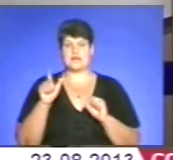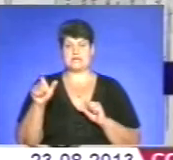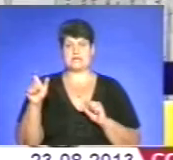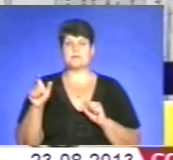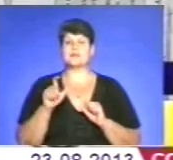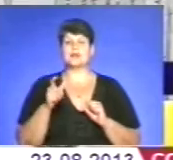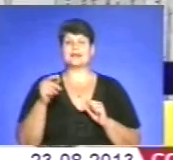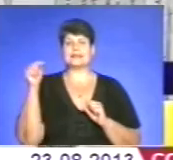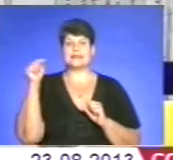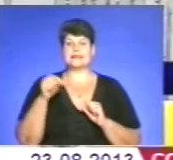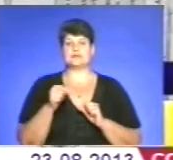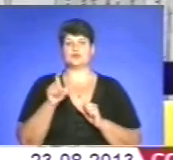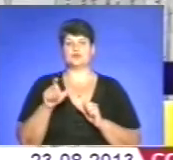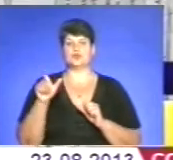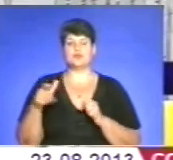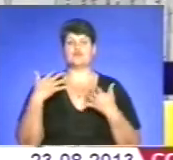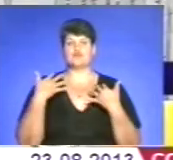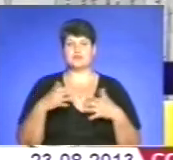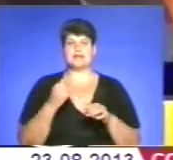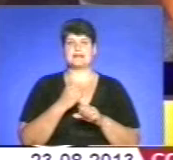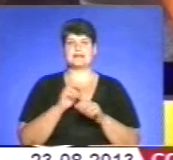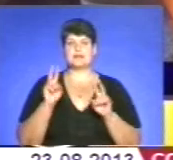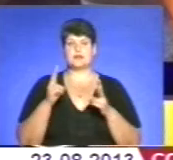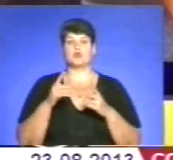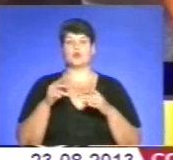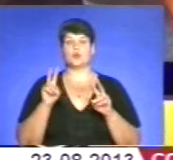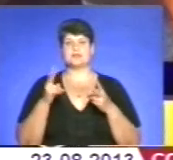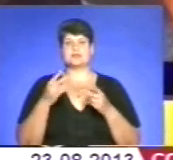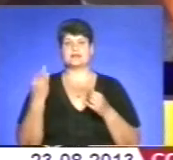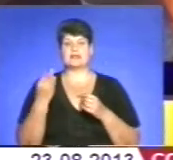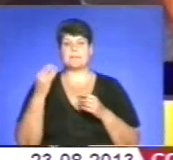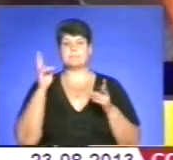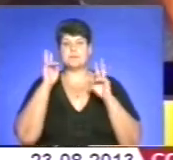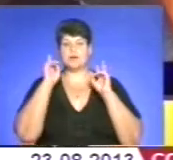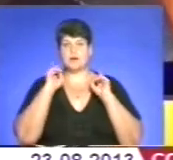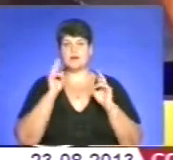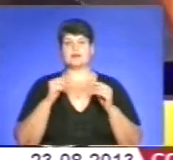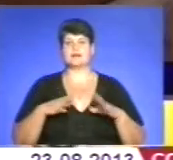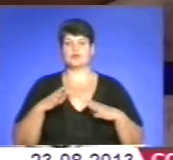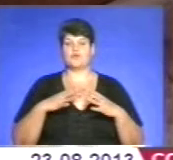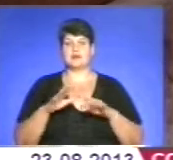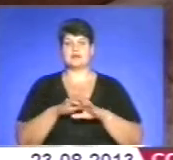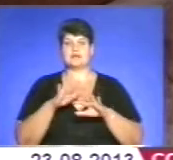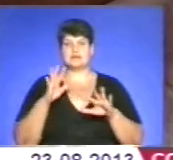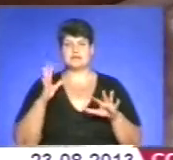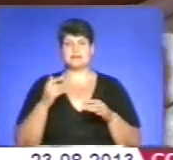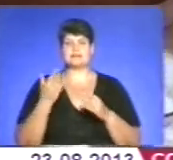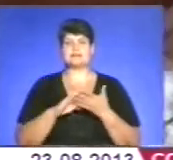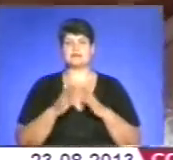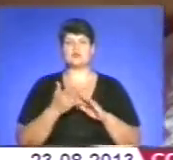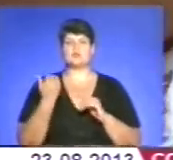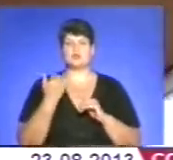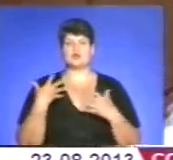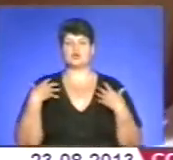тисячі соціально незахищених тут уже діють клуби за інтересами, перукарня, тренувальний зал. За станом їхнього здоров'я